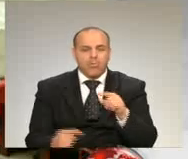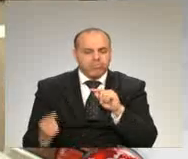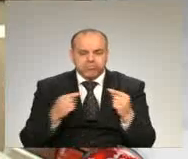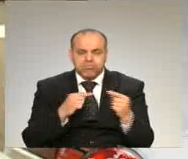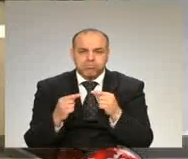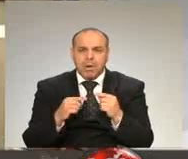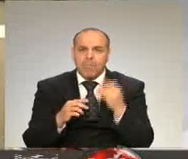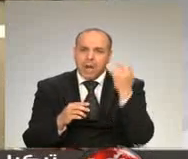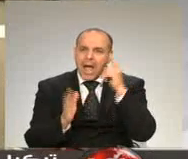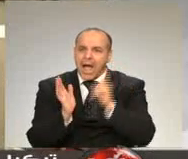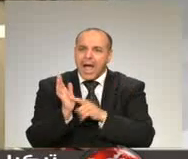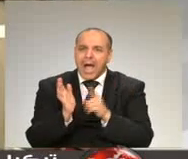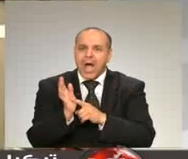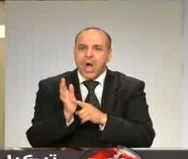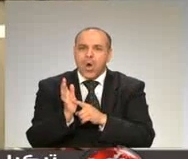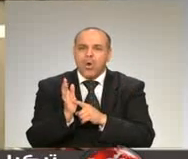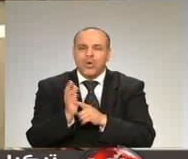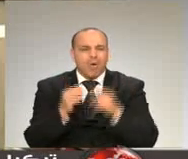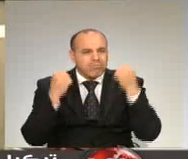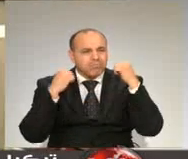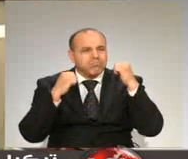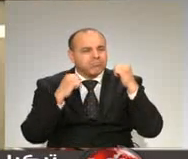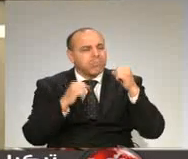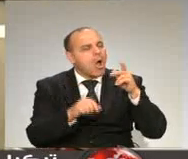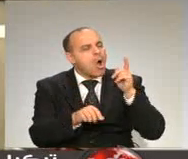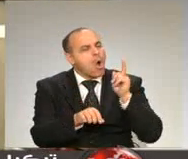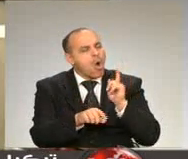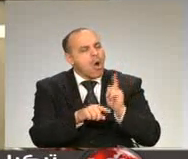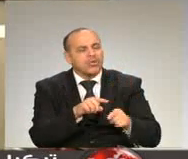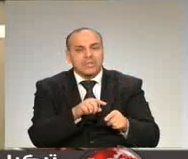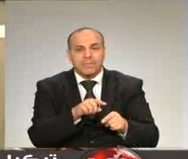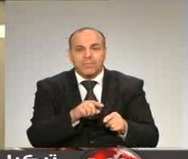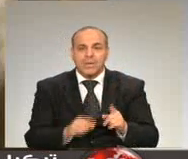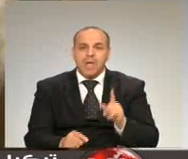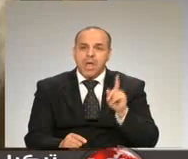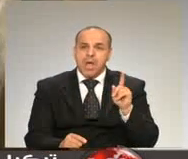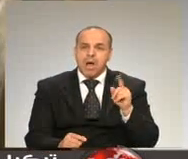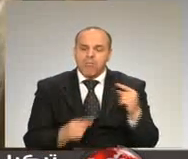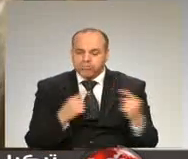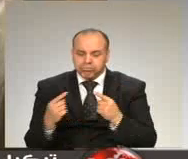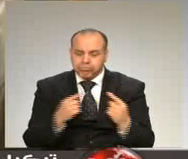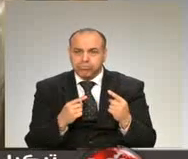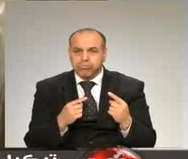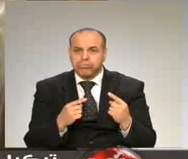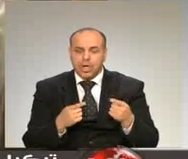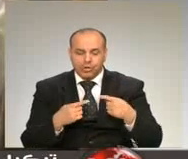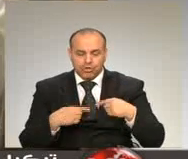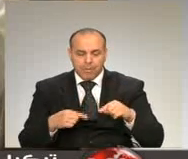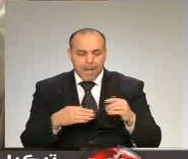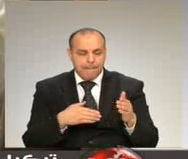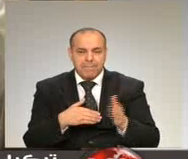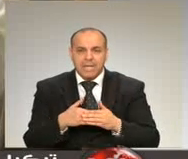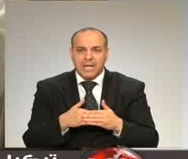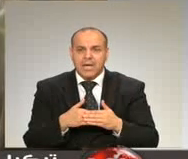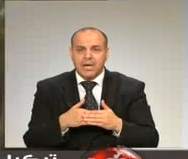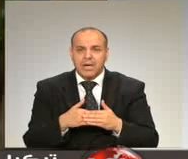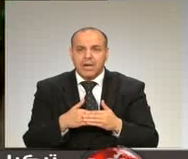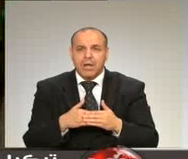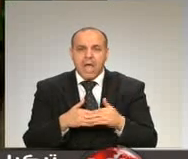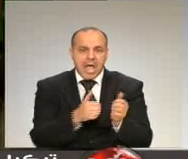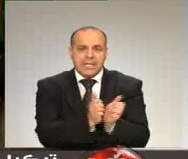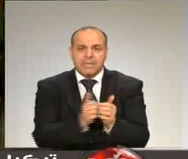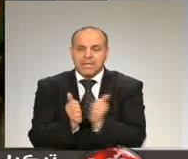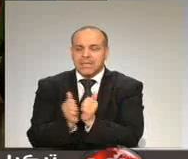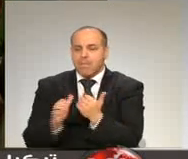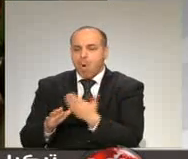بشأن مشروع قانون لقمع المظاهرات العنيفة إلى عراك. وكان الشجار نشب أثناء جلسة مغلقة بعدما قدمت أحزاب